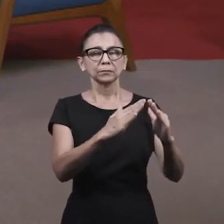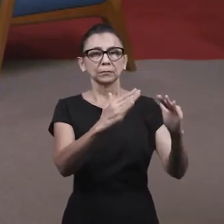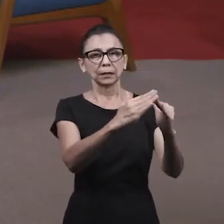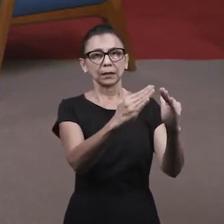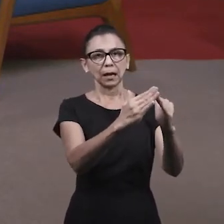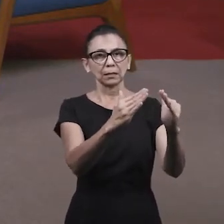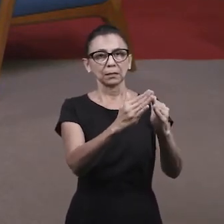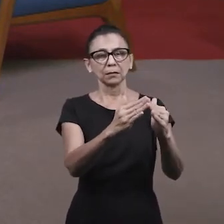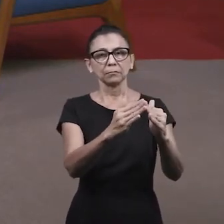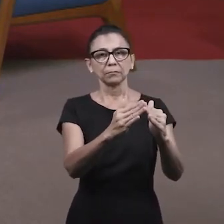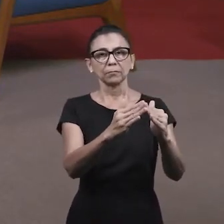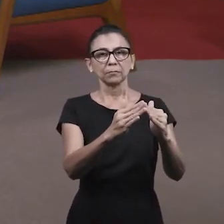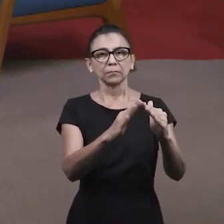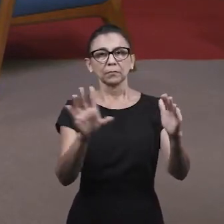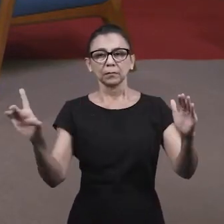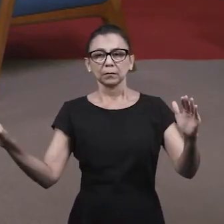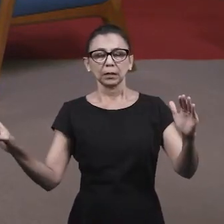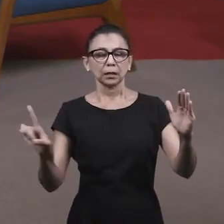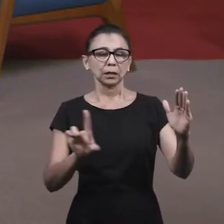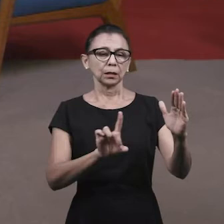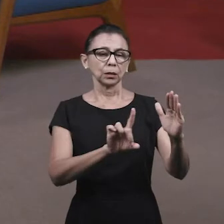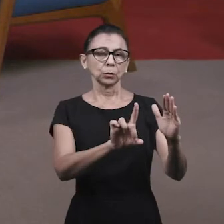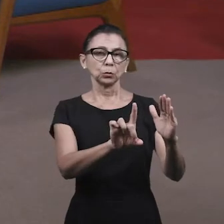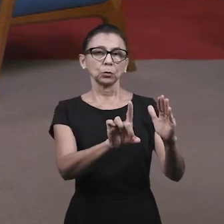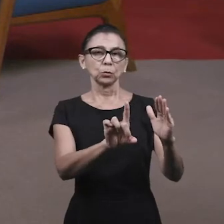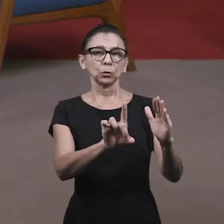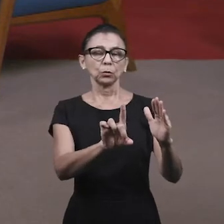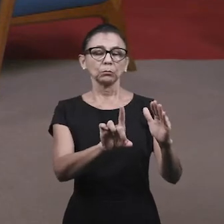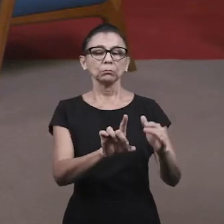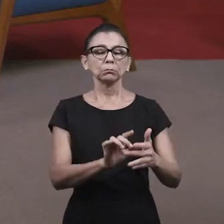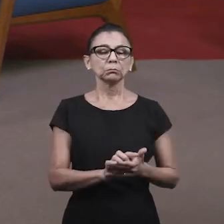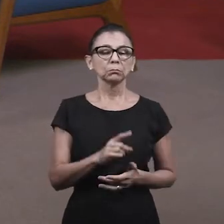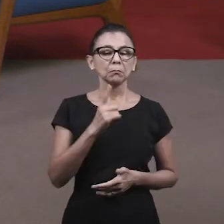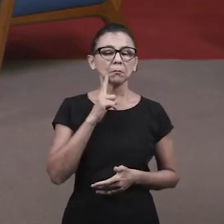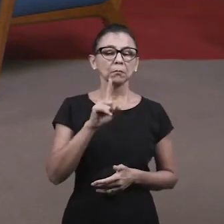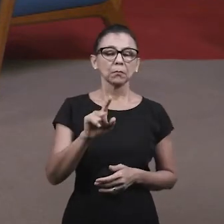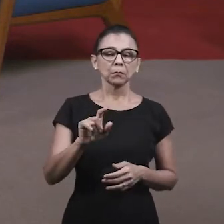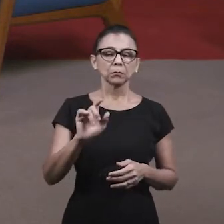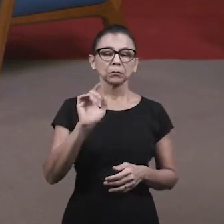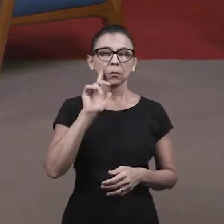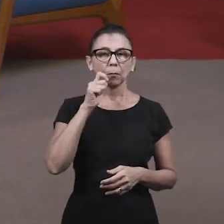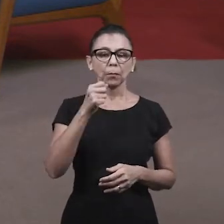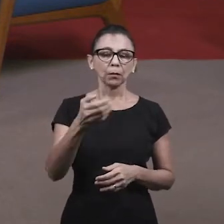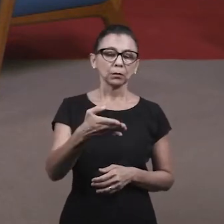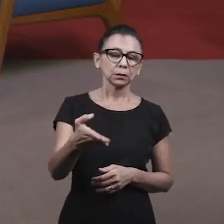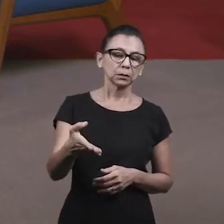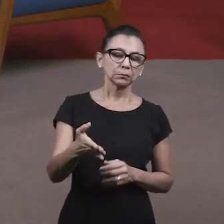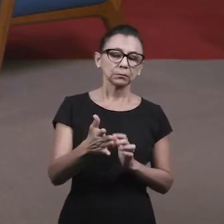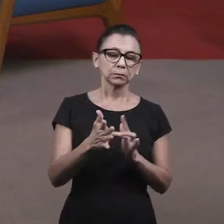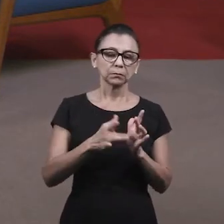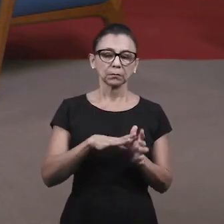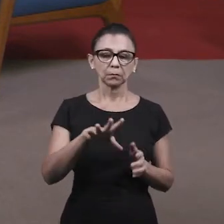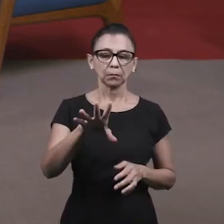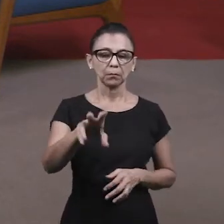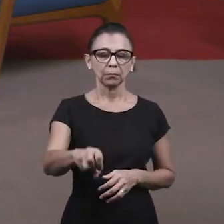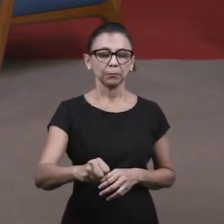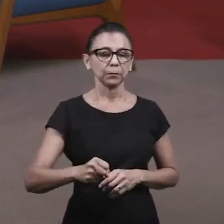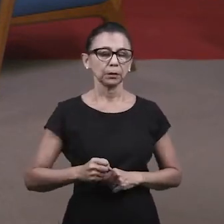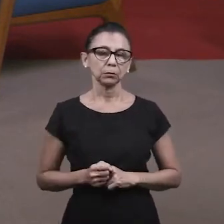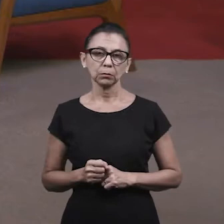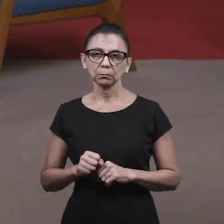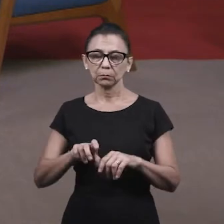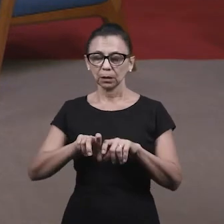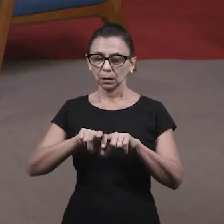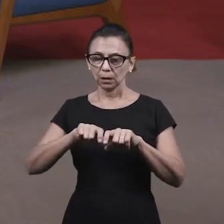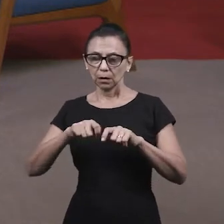pain, donc c'est lui, c'est que lui qui sait rompre le pain comme ça. C'est